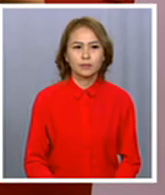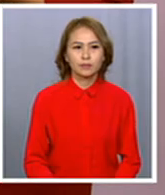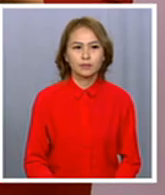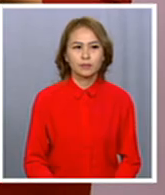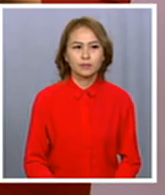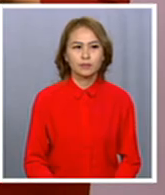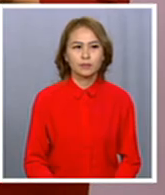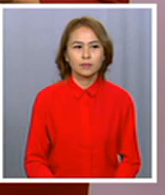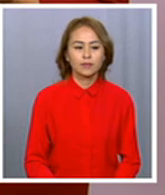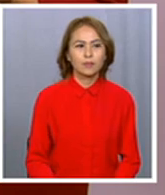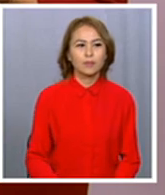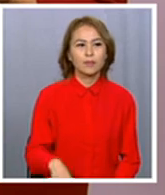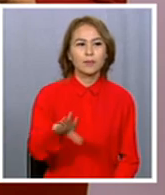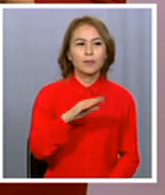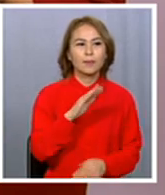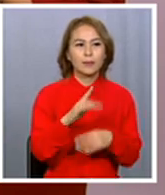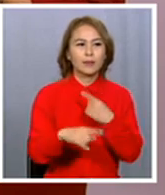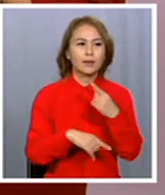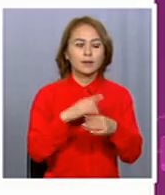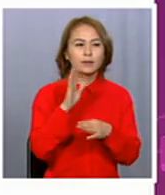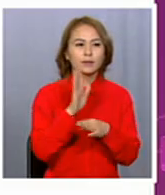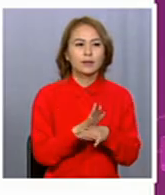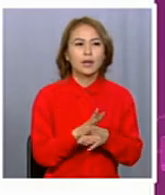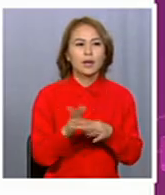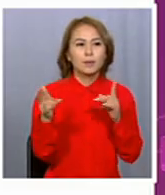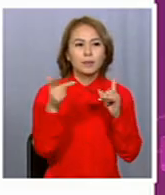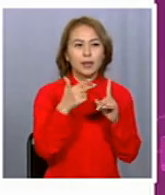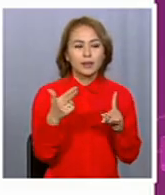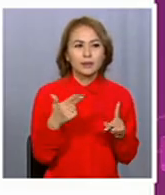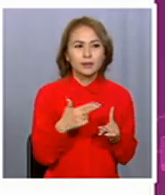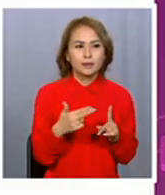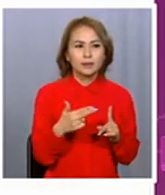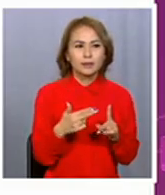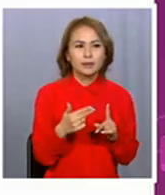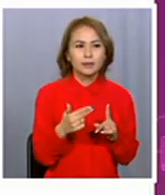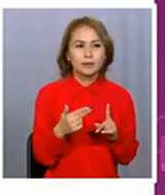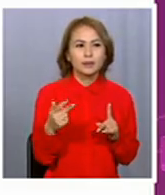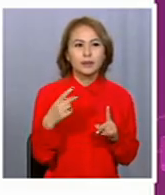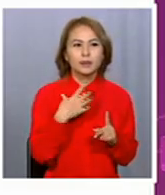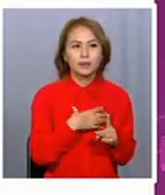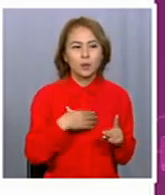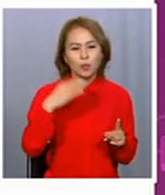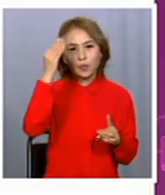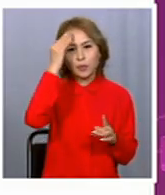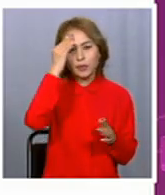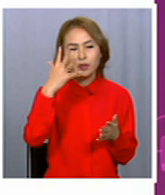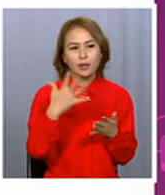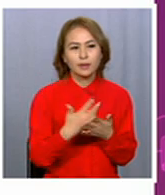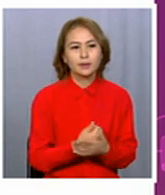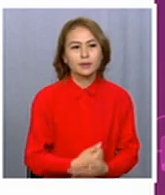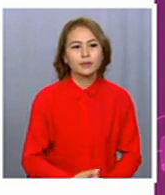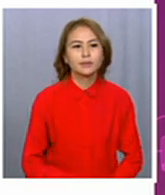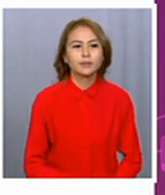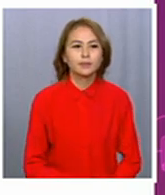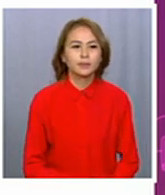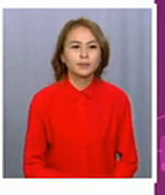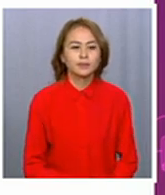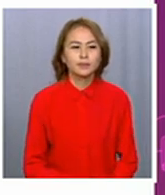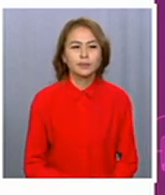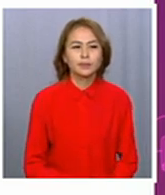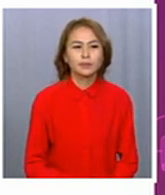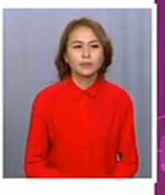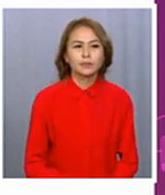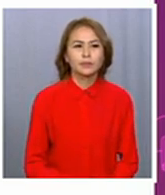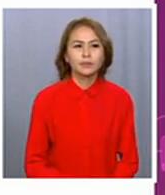Ал балалар, келесі тапсырмаға назар аударыңдар. Ендігі тапсырма мәтіннің негізгі ойын анықтаңдар. Ал ойланып көріңдер.